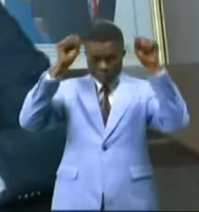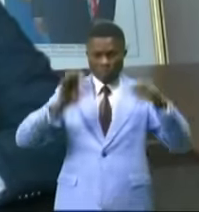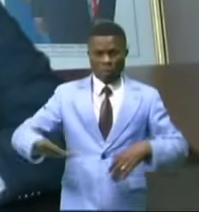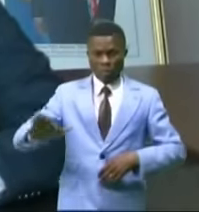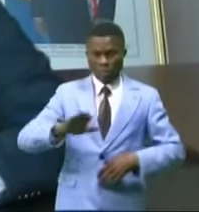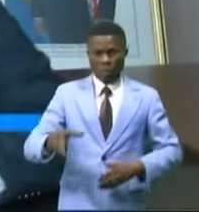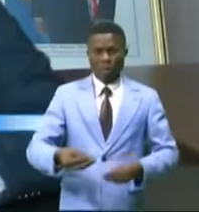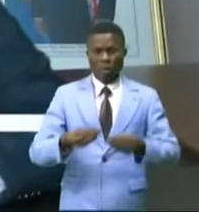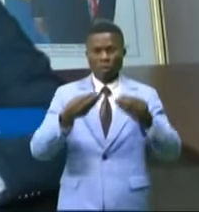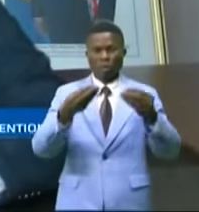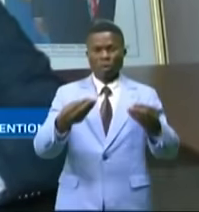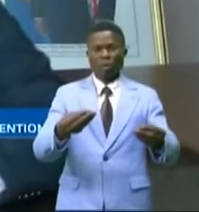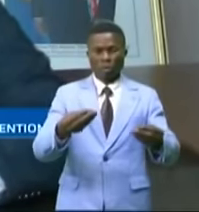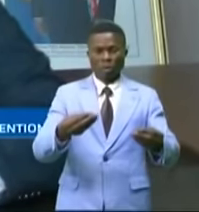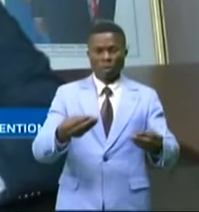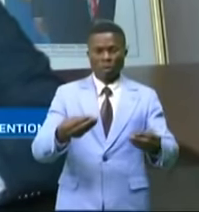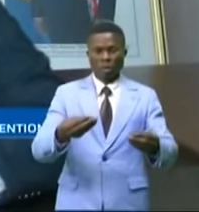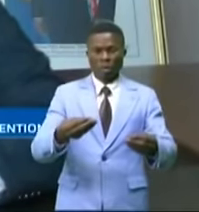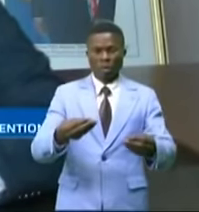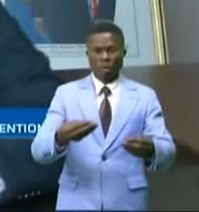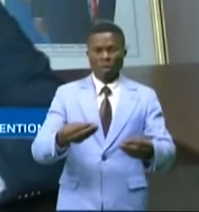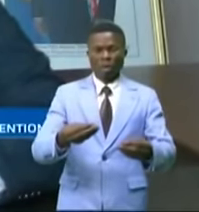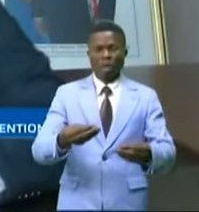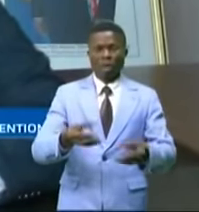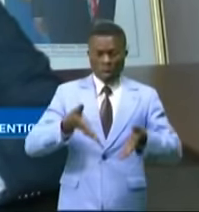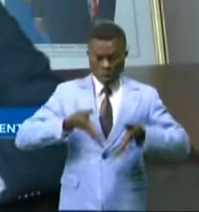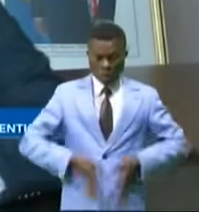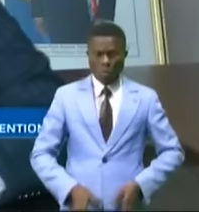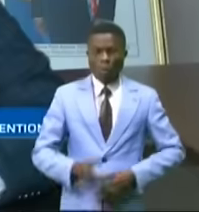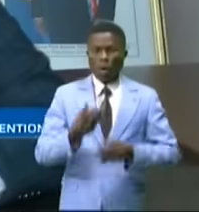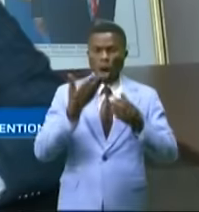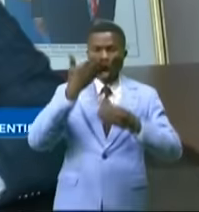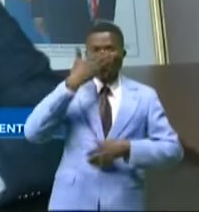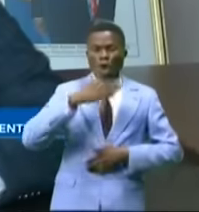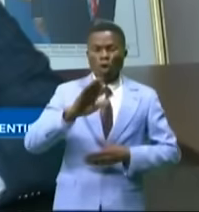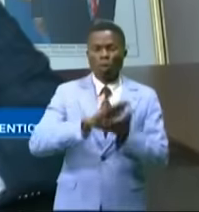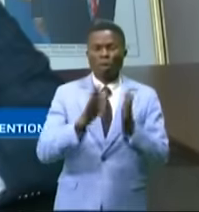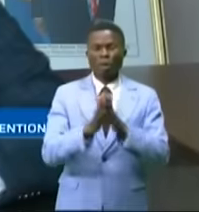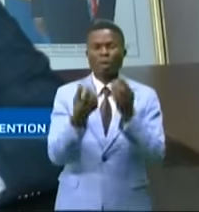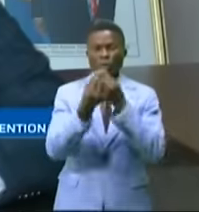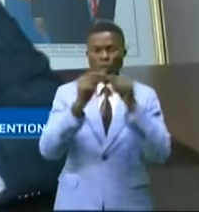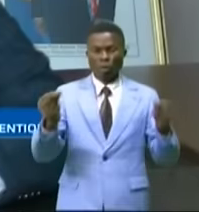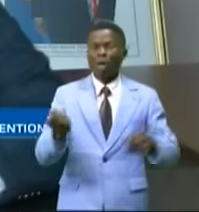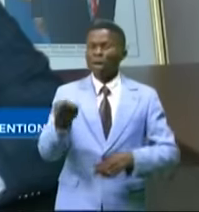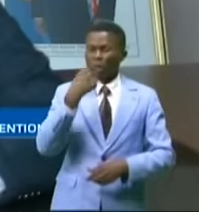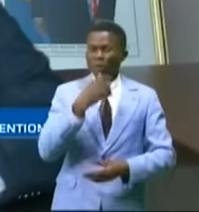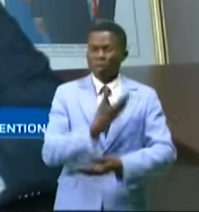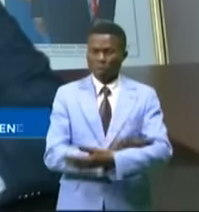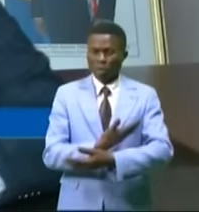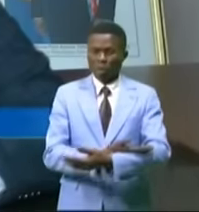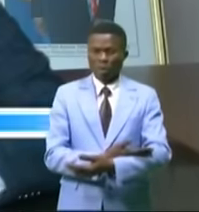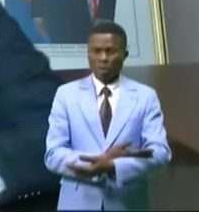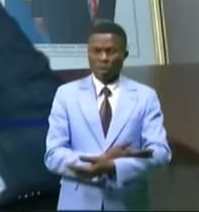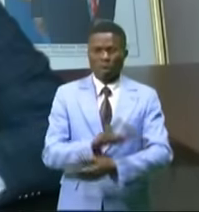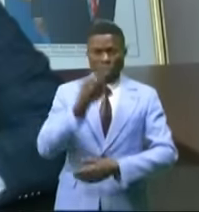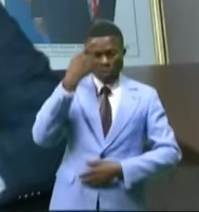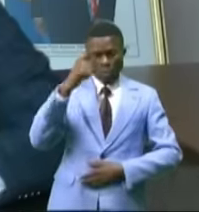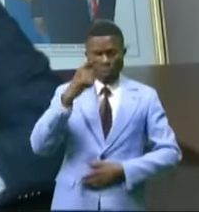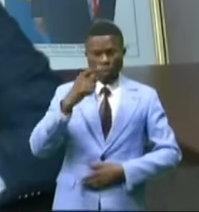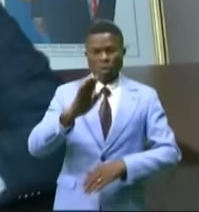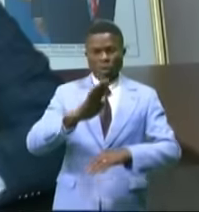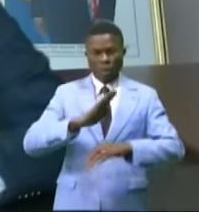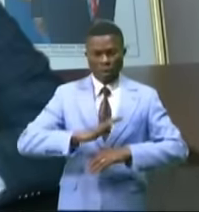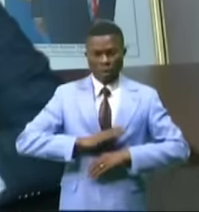mis la gratuité de la maternité et des soins de nouveau-nés pour répondre justement à